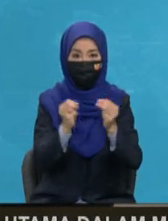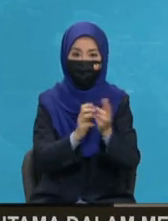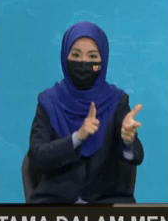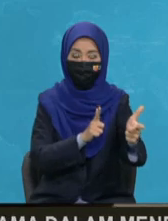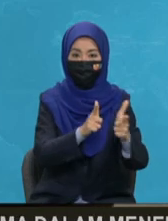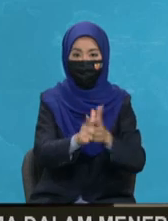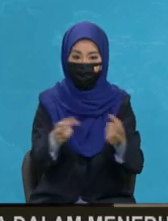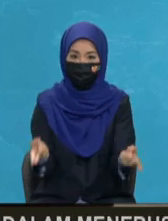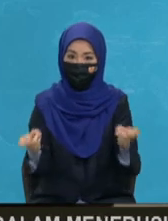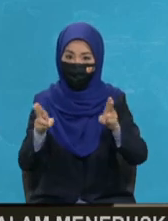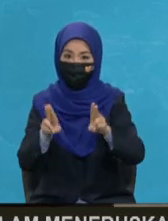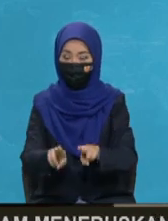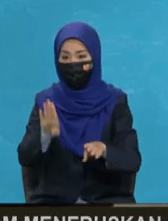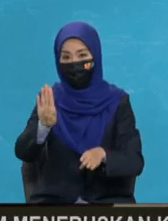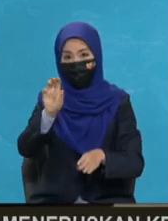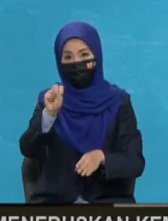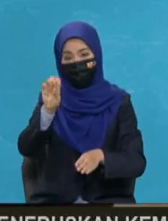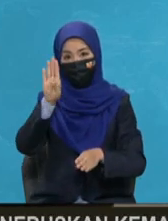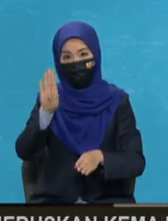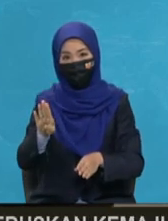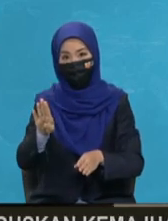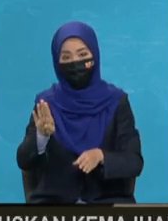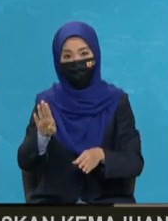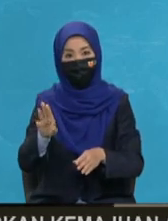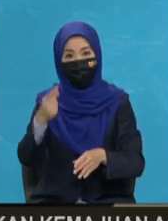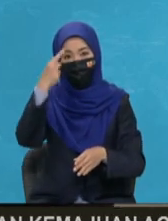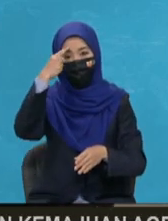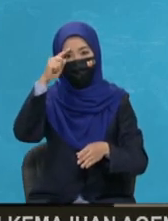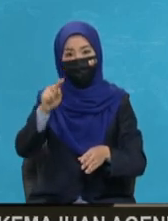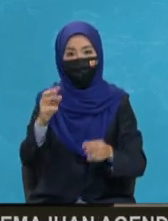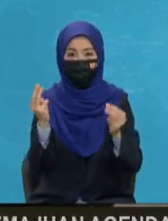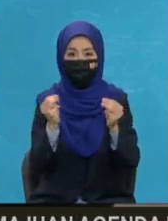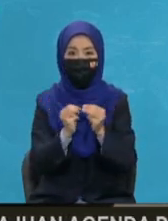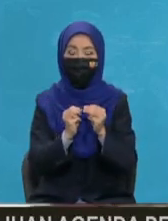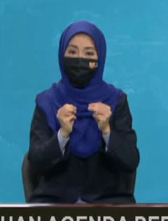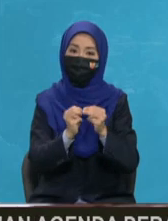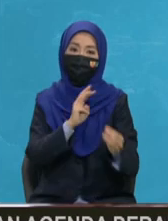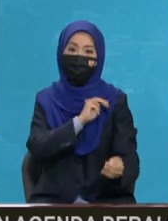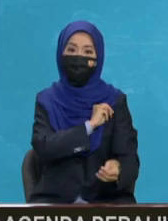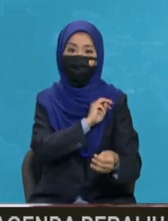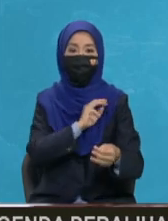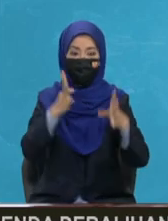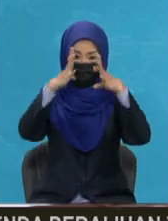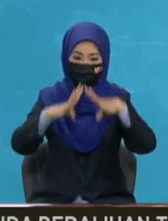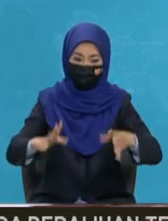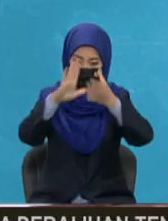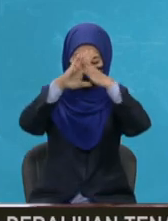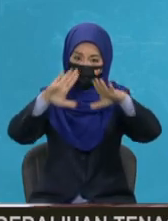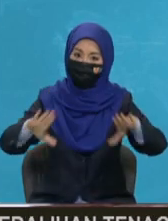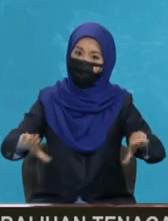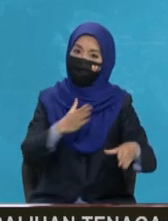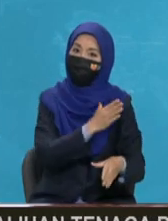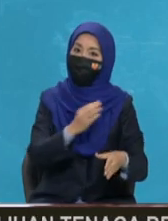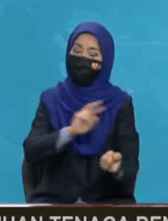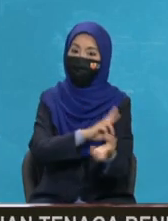meluluskan deklarasi bersama Bandar Sri Begawan bagi masyarakat menteri-menteri tenaga ASEAN mengenai ke Matan dan